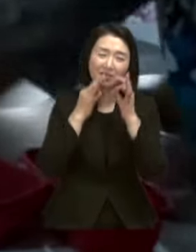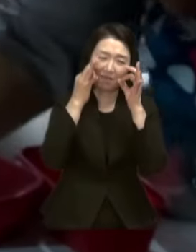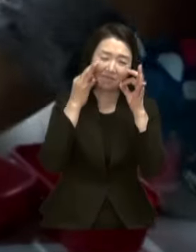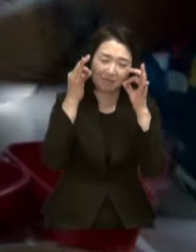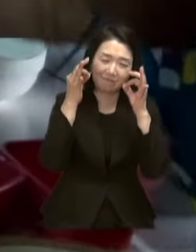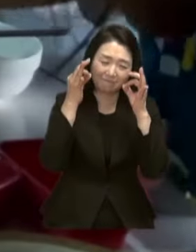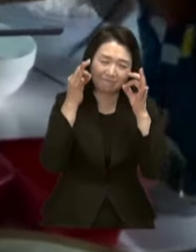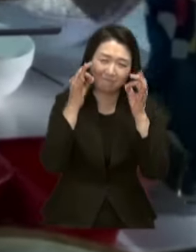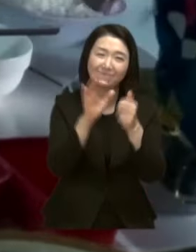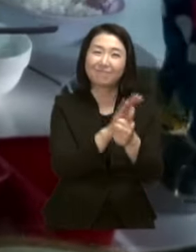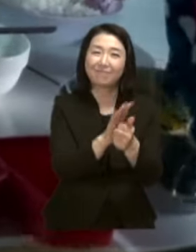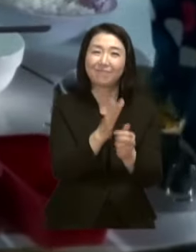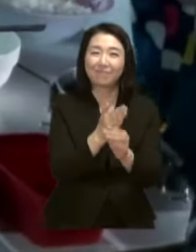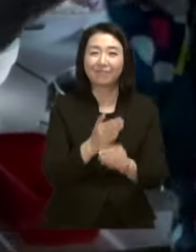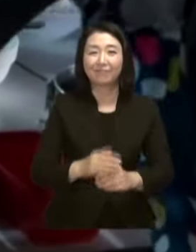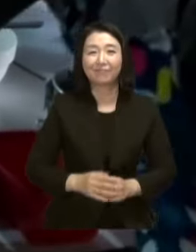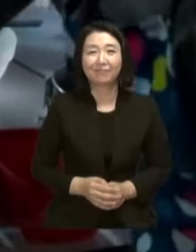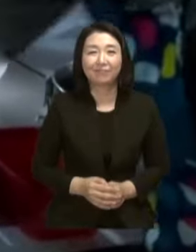있는데